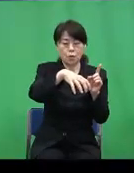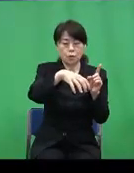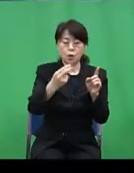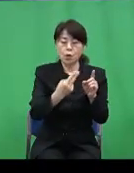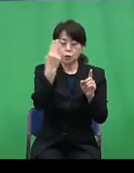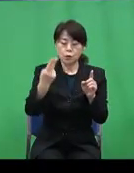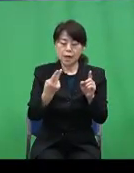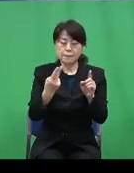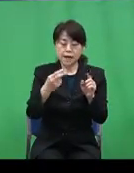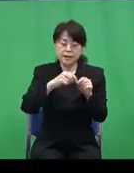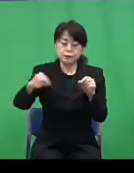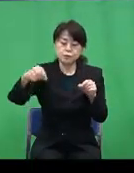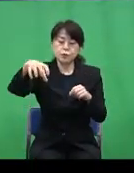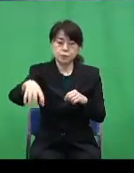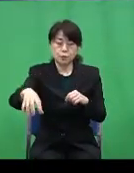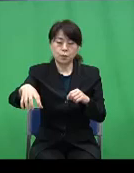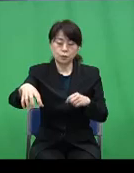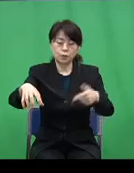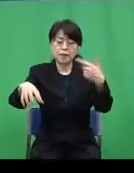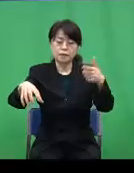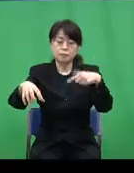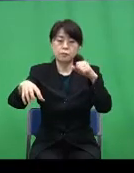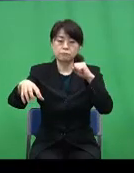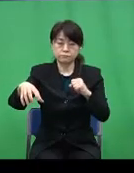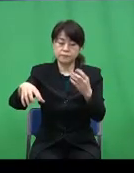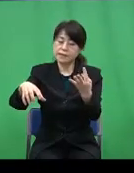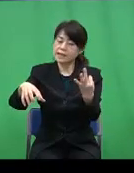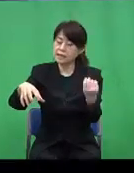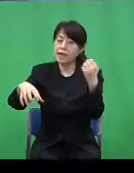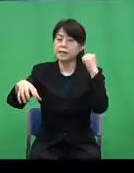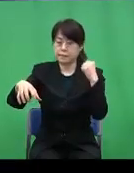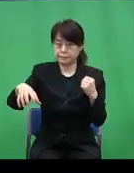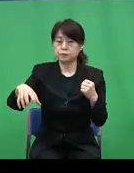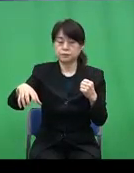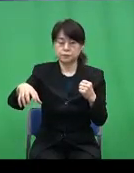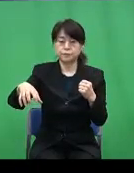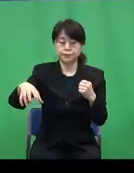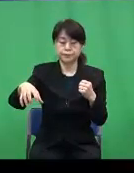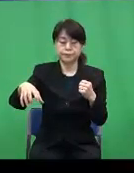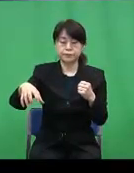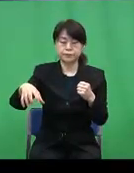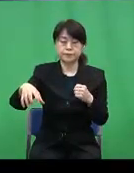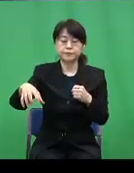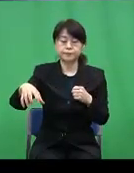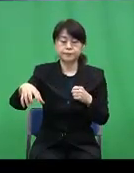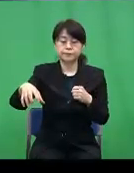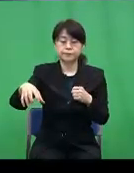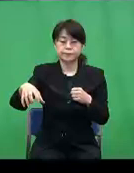山空港出張所というのが、常駐、何か署員が常駐されています